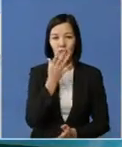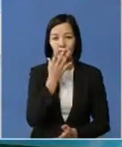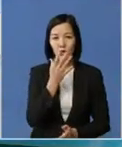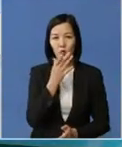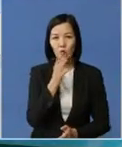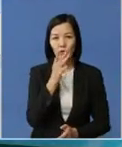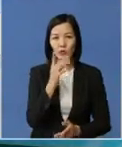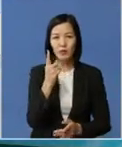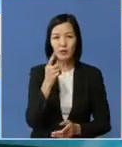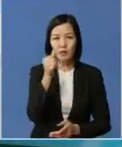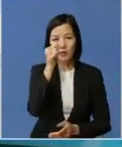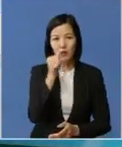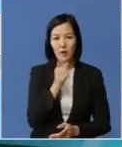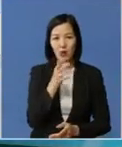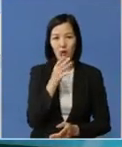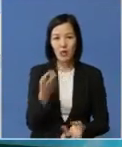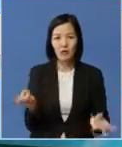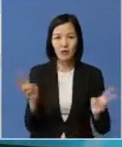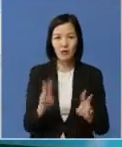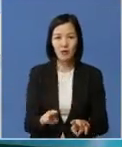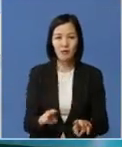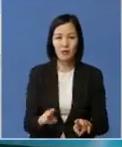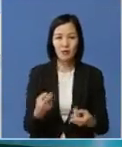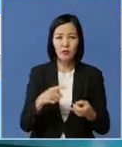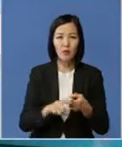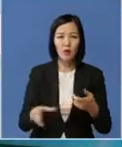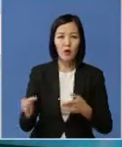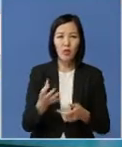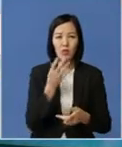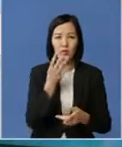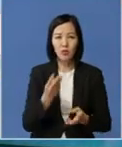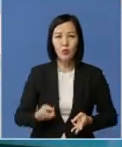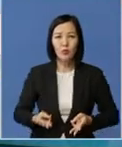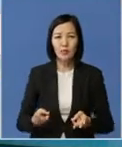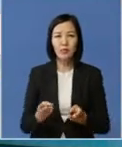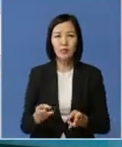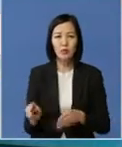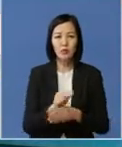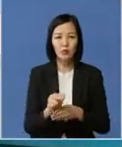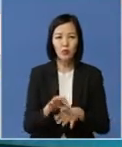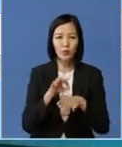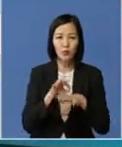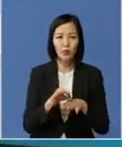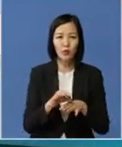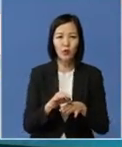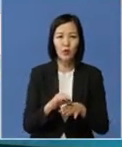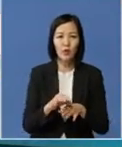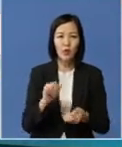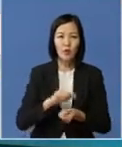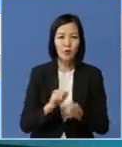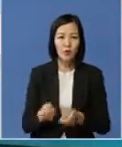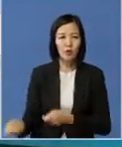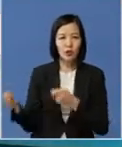Жылыту маусымына бір айдан аса уақыт қалды. Осыған байланысты облыста жылыту қазандықтары тиісті жөндеуден өтіп, өңірімізге қажетті